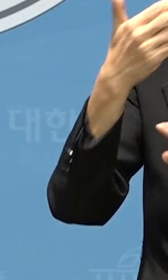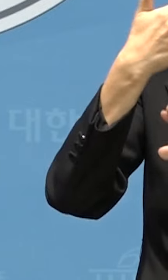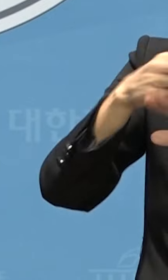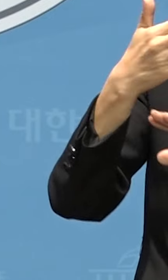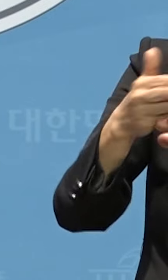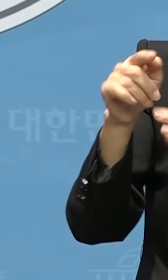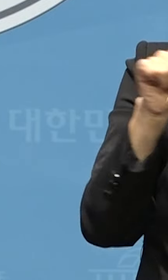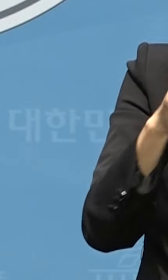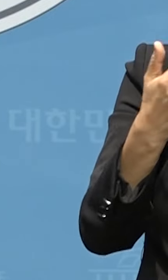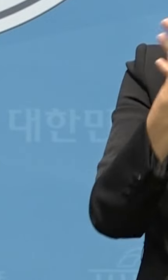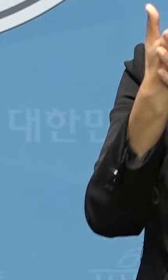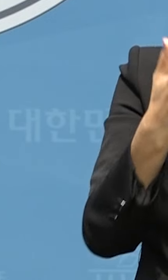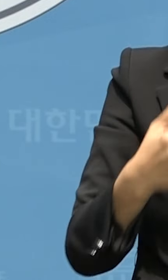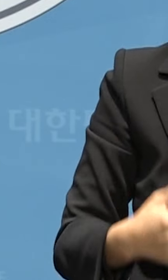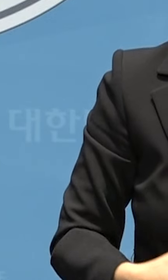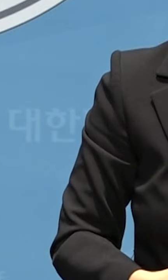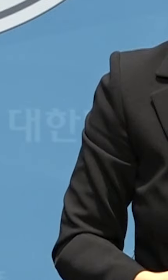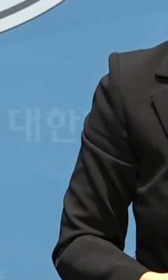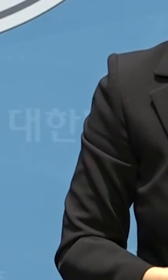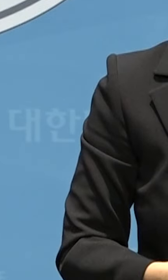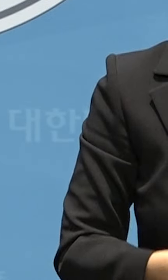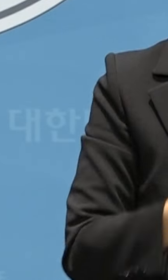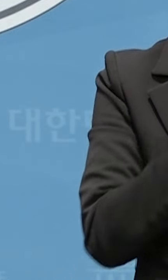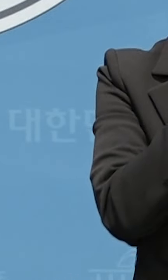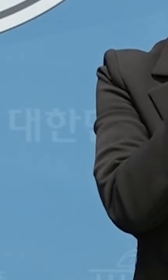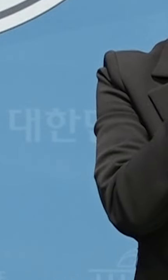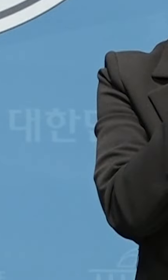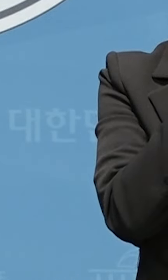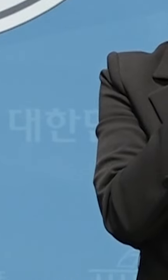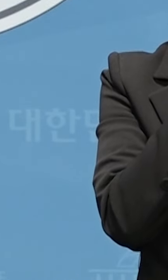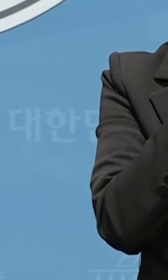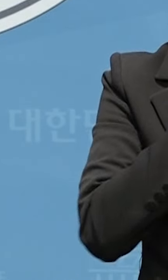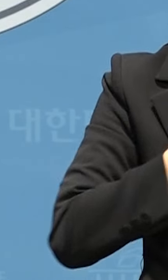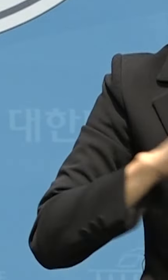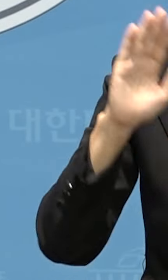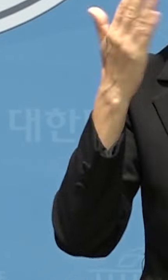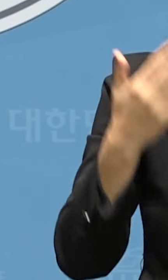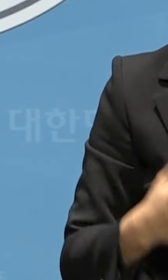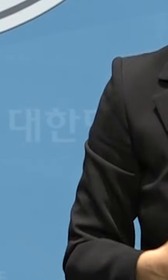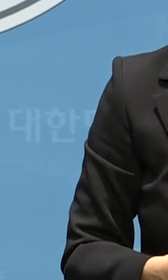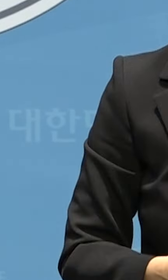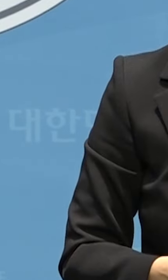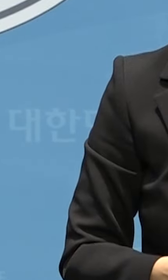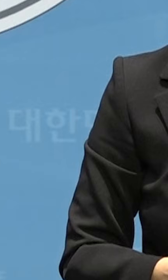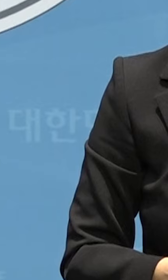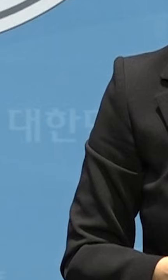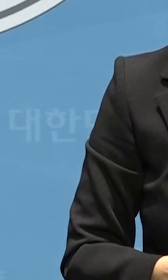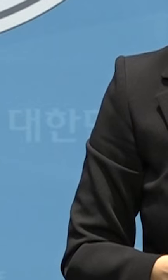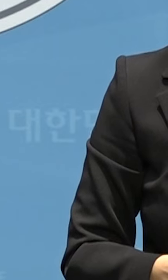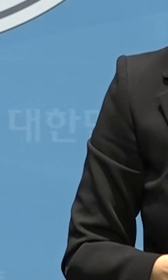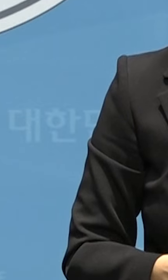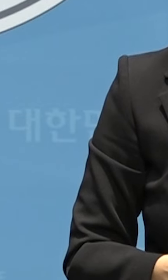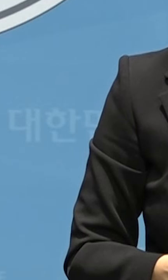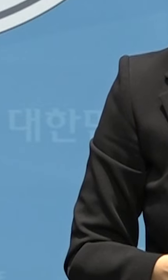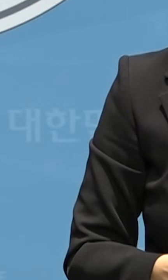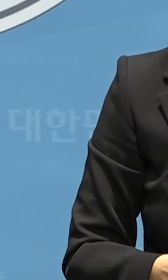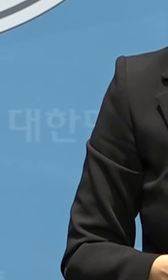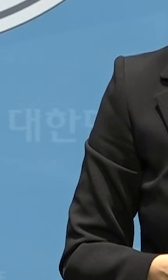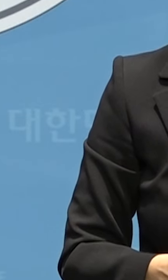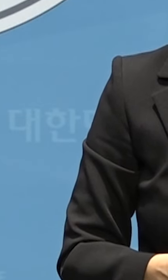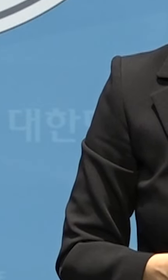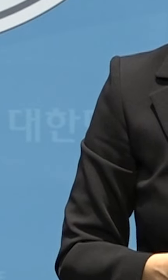수 없다고 말씀하셨는지 제가 직접 당해보니 절실히 와닿습니다. 종말이